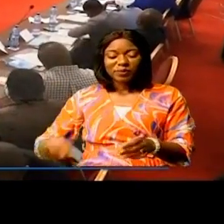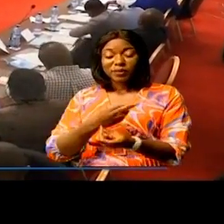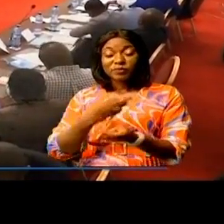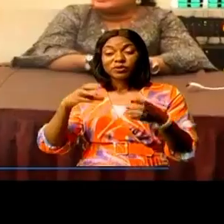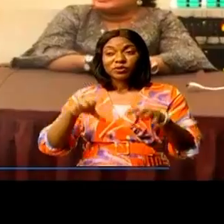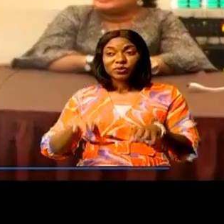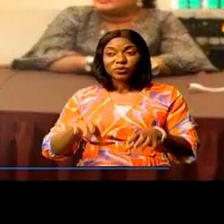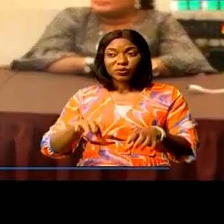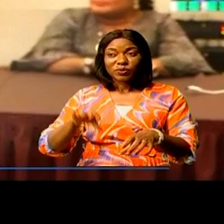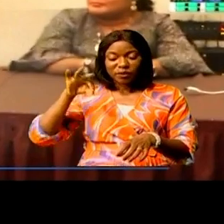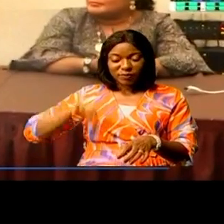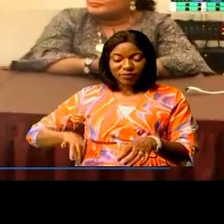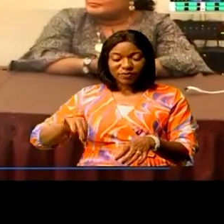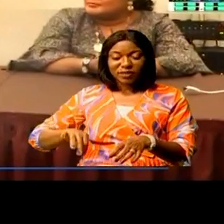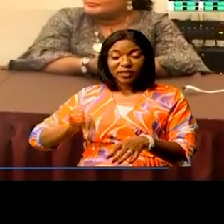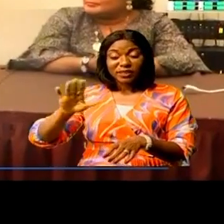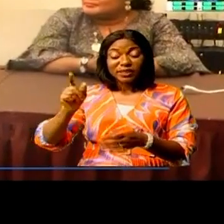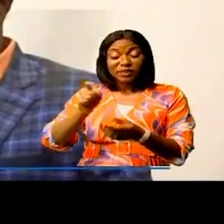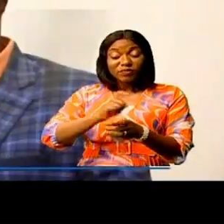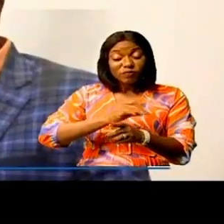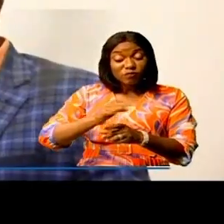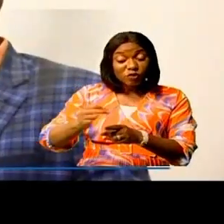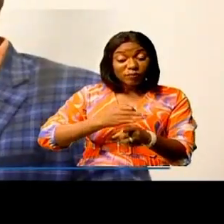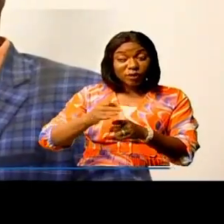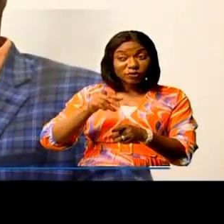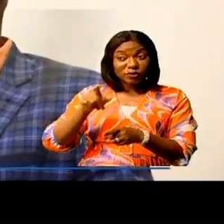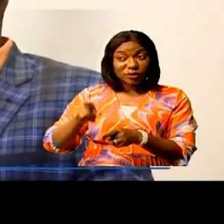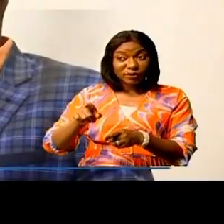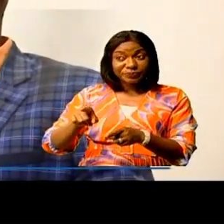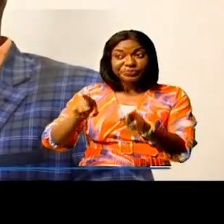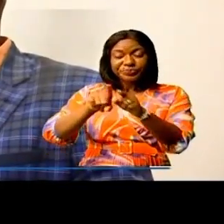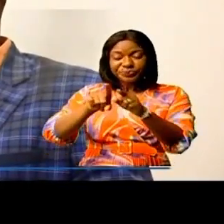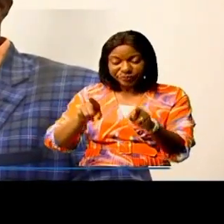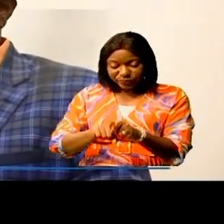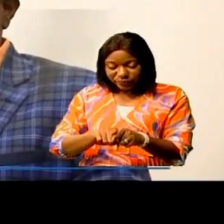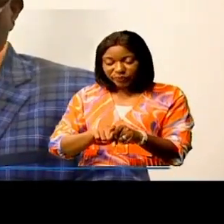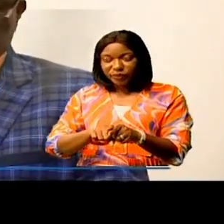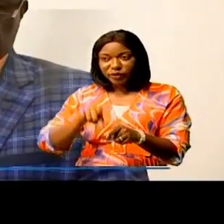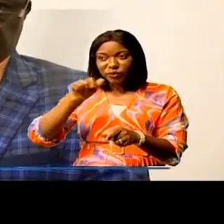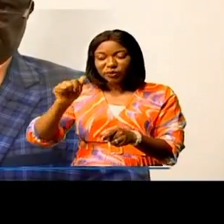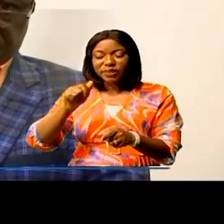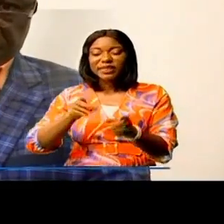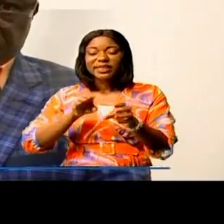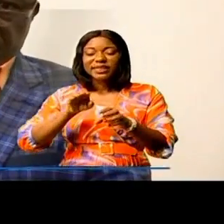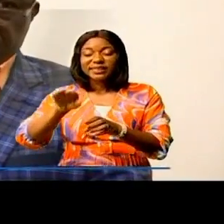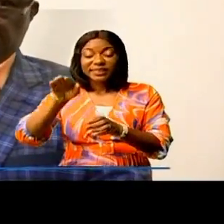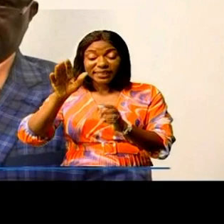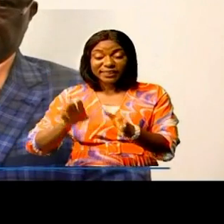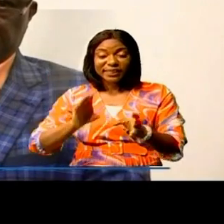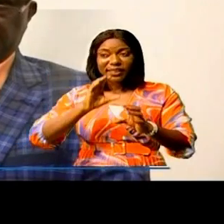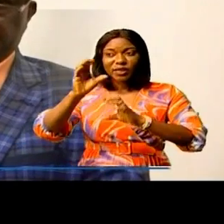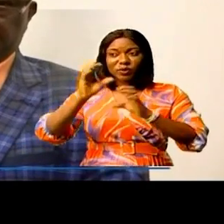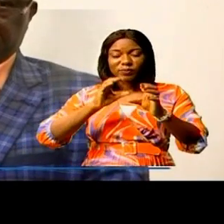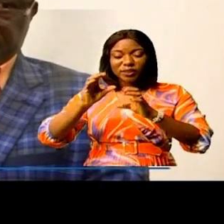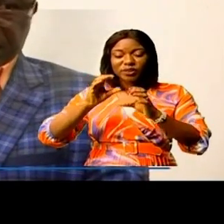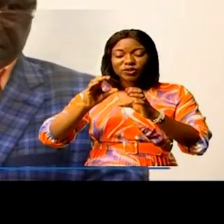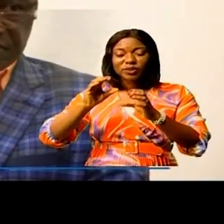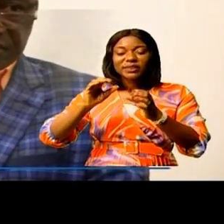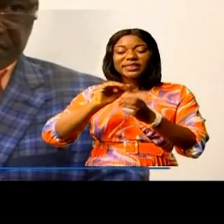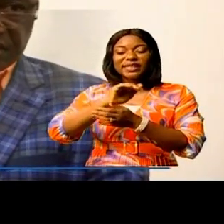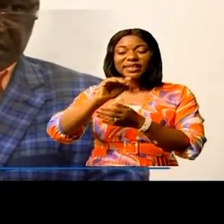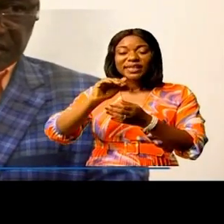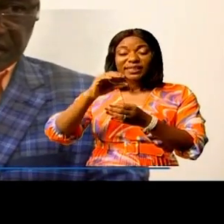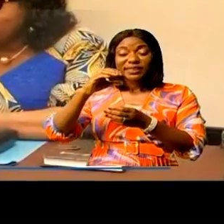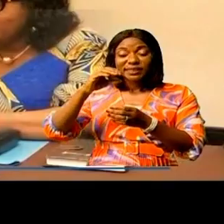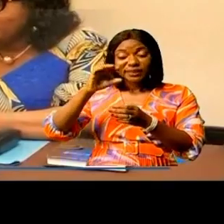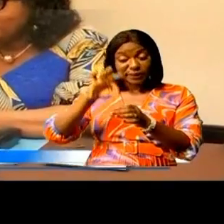Les bénéficiaires de cette session, par voix de Jean-Baptiste Itipo, directeur de la communication de la CENI, ont exprimé